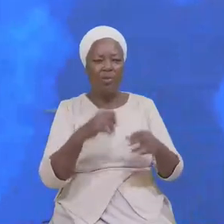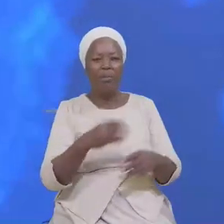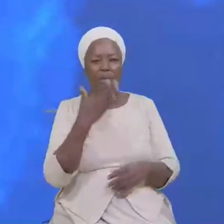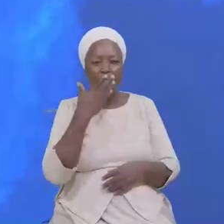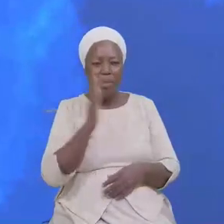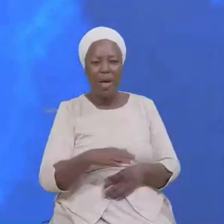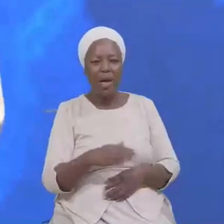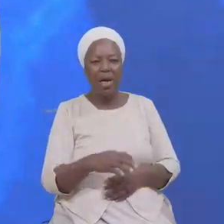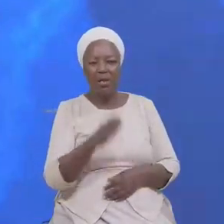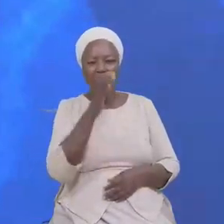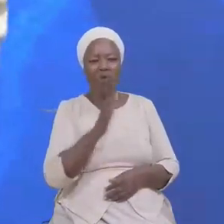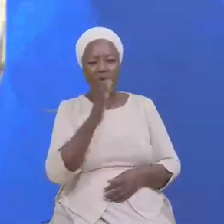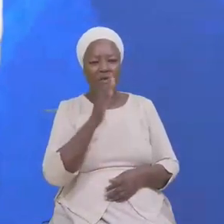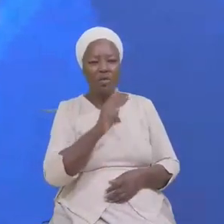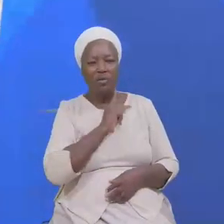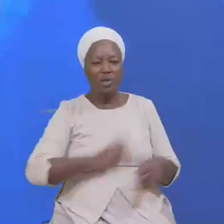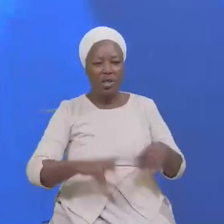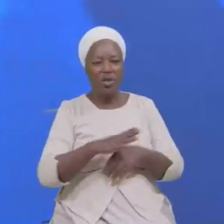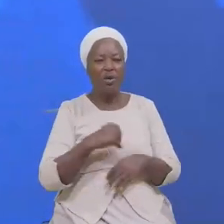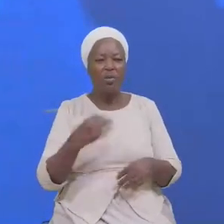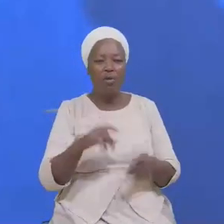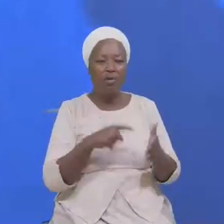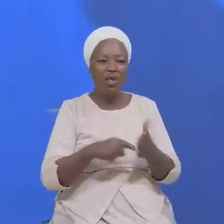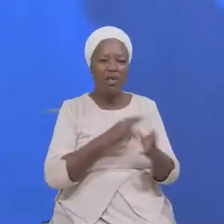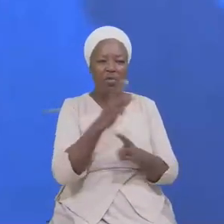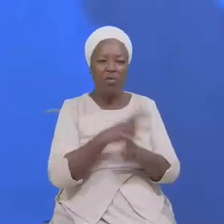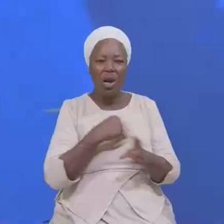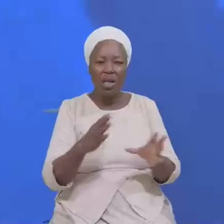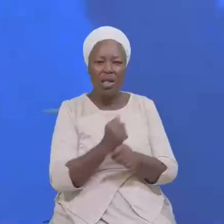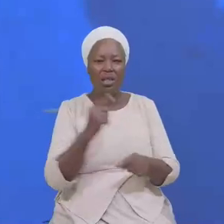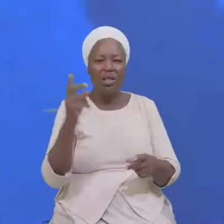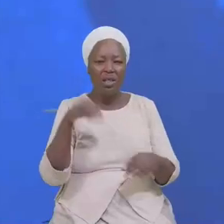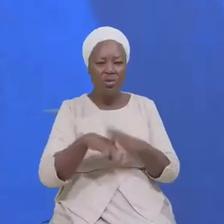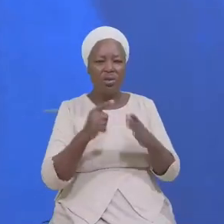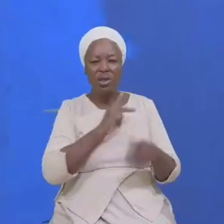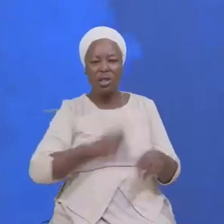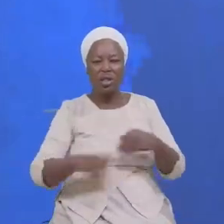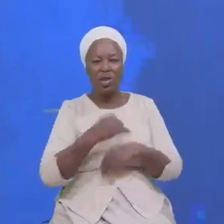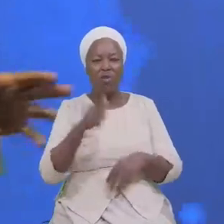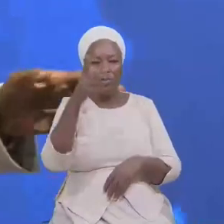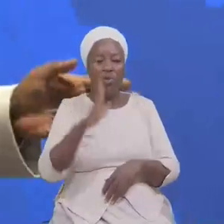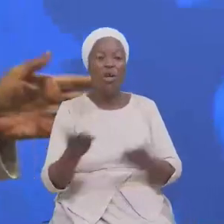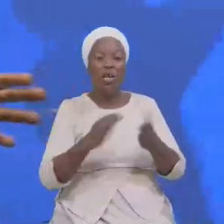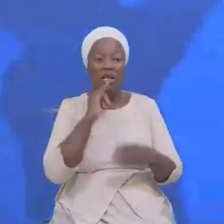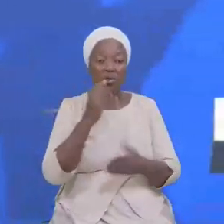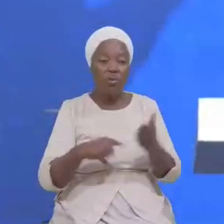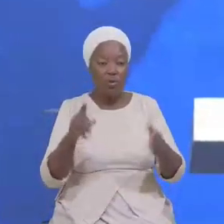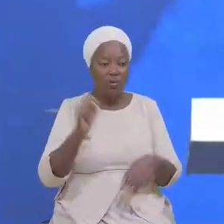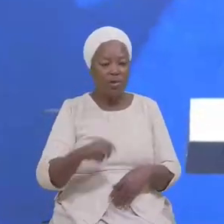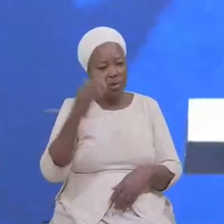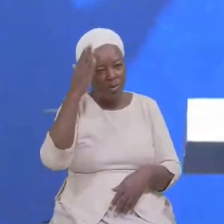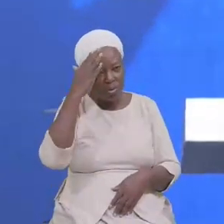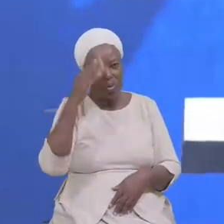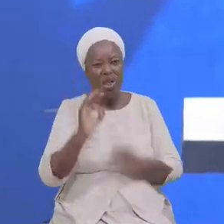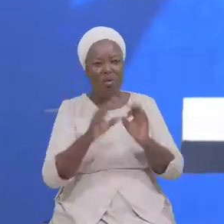sortir des royaumes ténébreux de ce monde pour aller dans le royaume de Dieu. Voici ce que nous devons connaître. Si tu